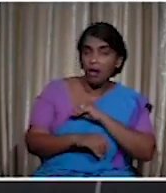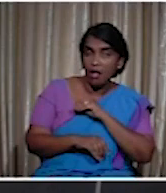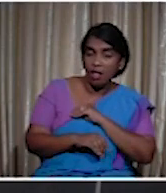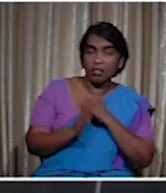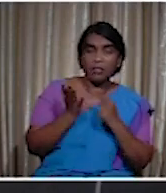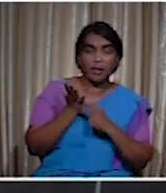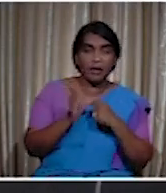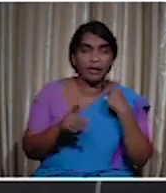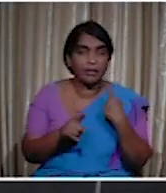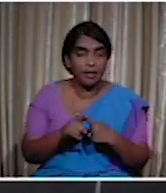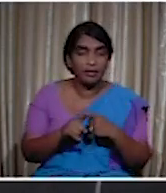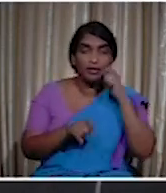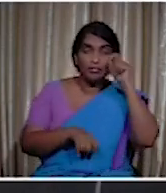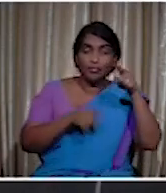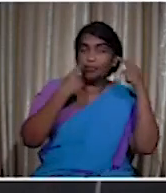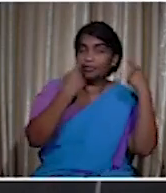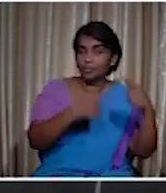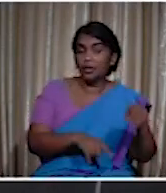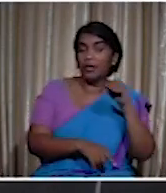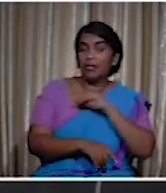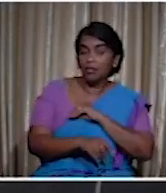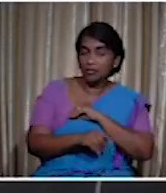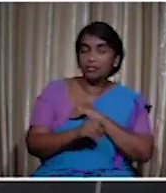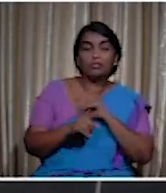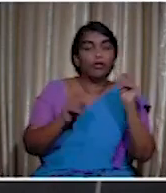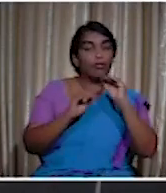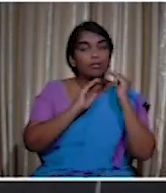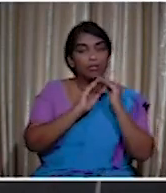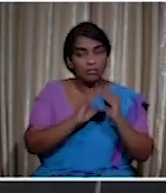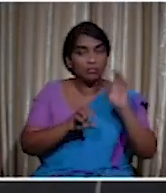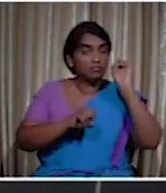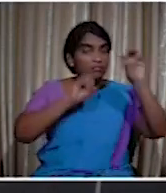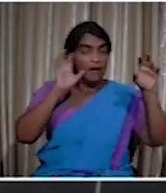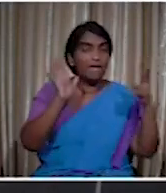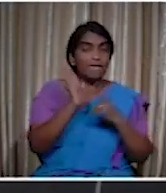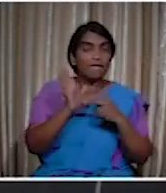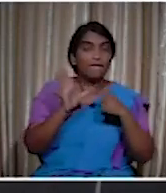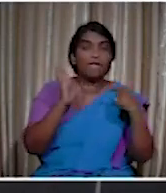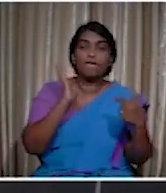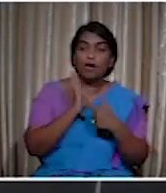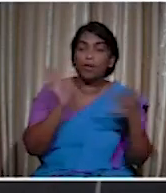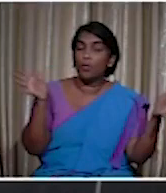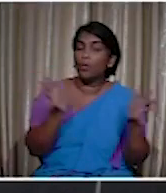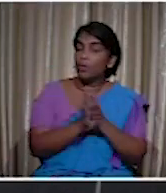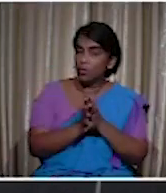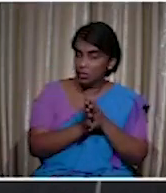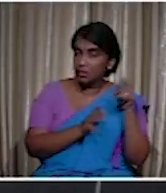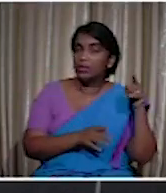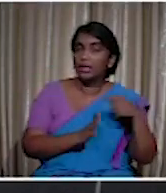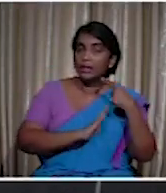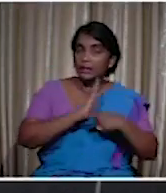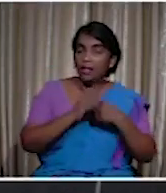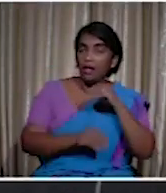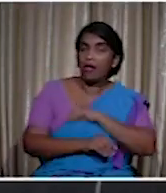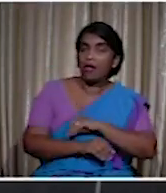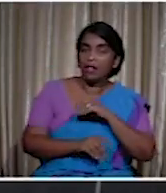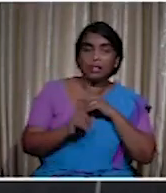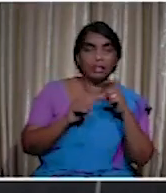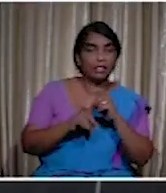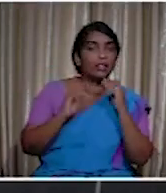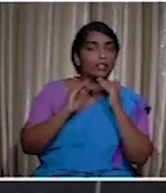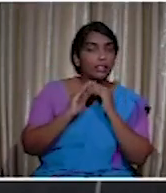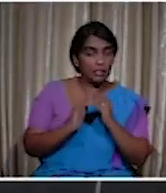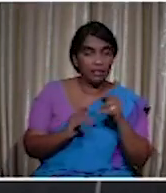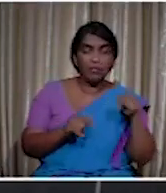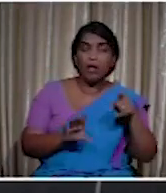බදු පුද්ගලයන් මත, ආදායම් බදු ආයතන මත සහ වැට් එක, මේ සියලු දේ එකතු කරලා දේශීය ආදායම් බදු